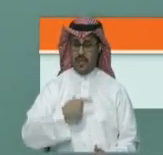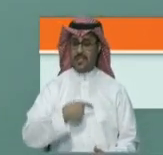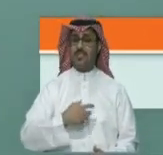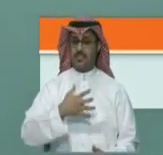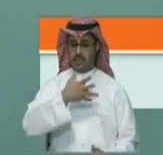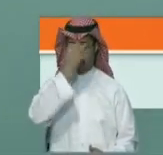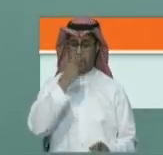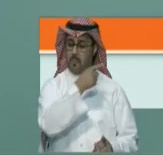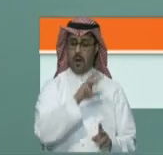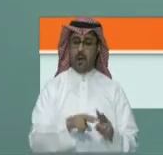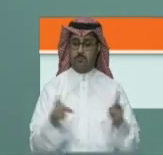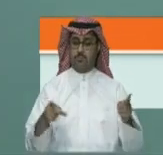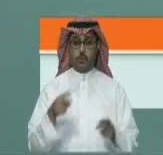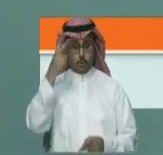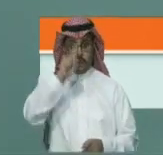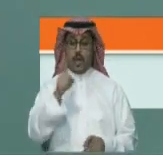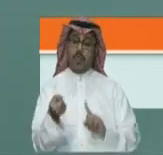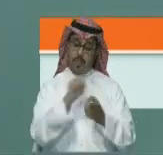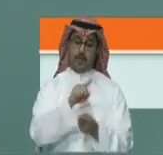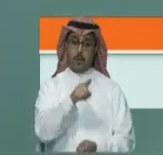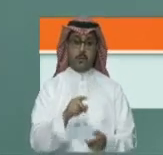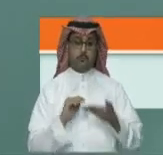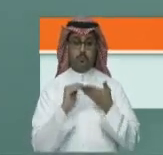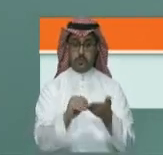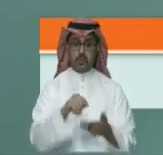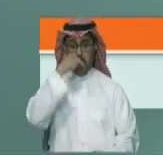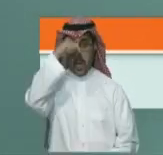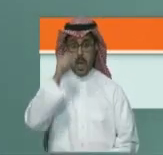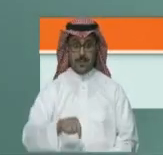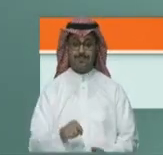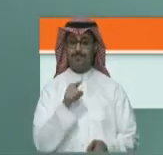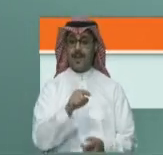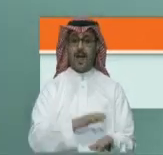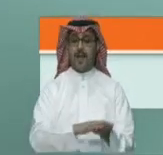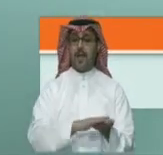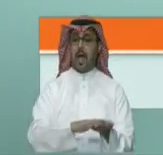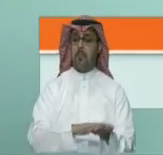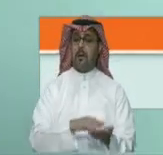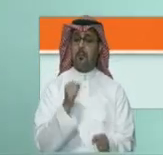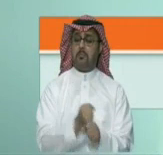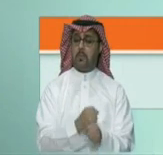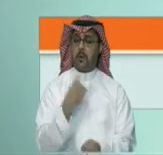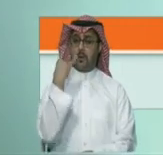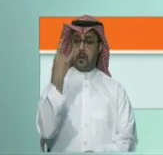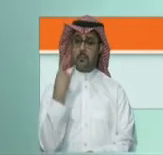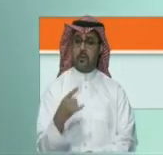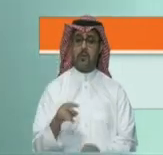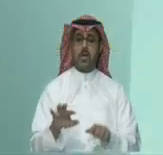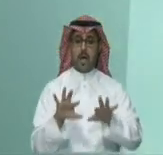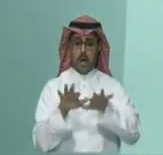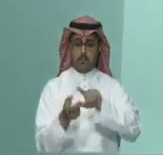استئناف بلا ورق. وشددت الوزارة حرصها على أن تكون بيئة القضاء العمالي بيئة